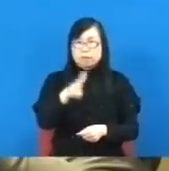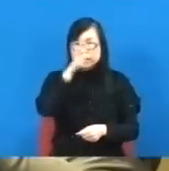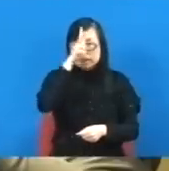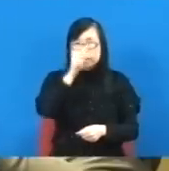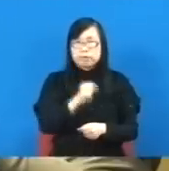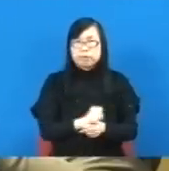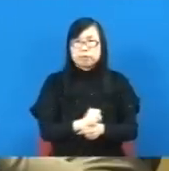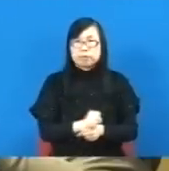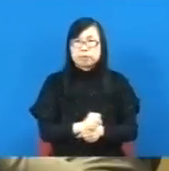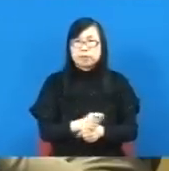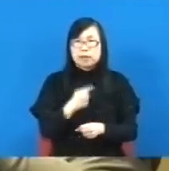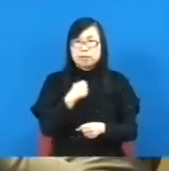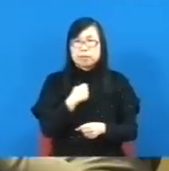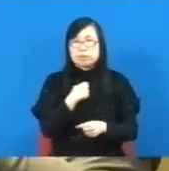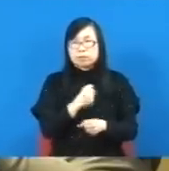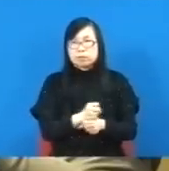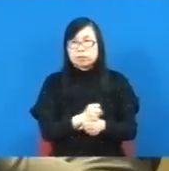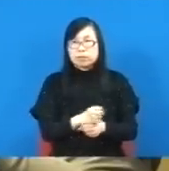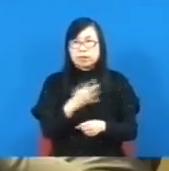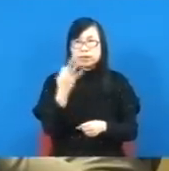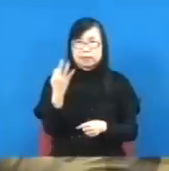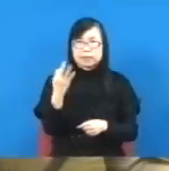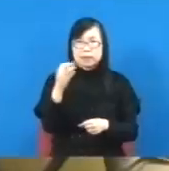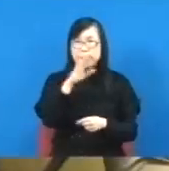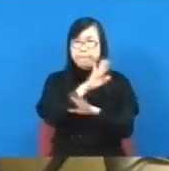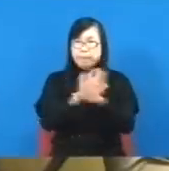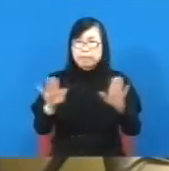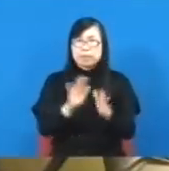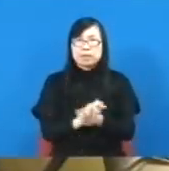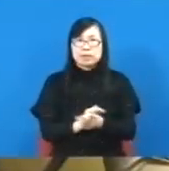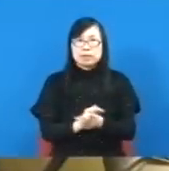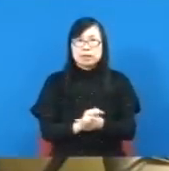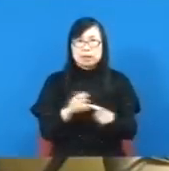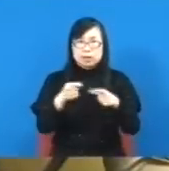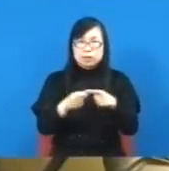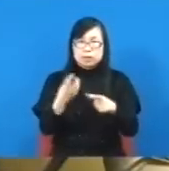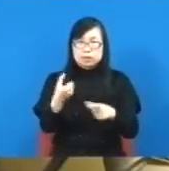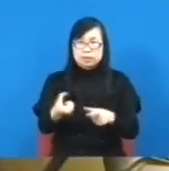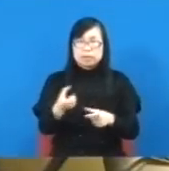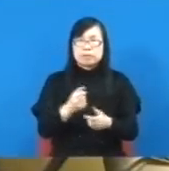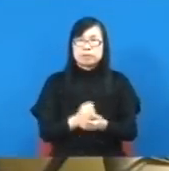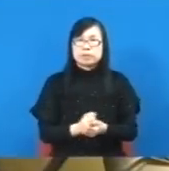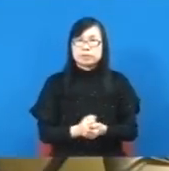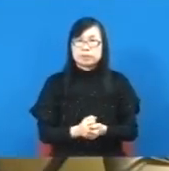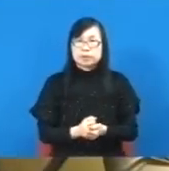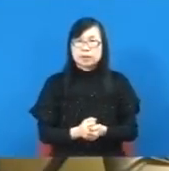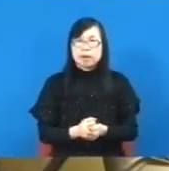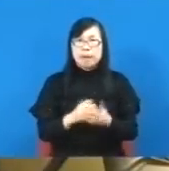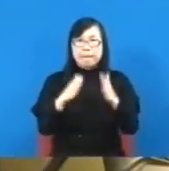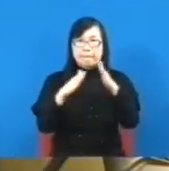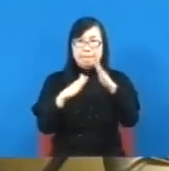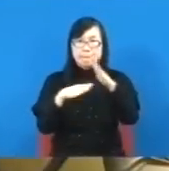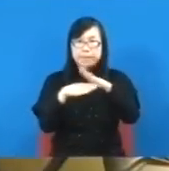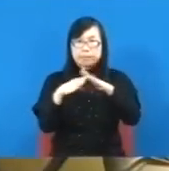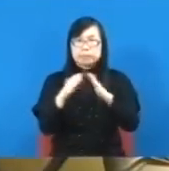即係咪做下呢啲咪叫做？ 係啦，嗰係三不啊嘛， 做下 公費起嘅停嗰啲賓館啊嗰